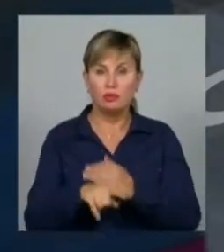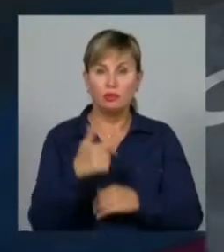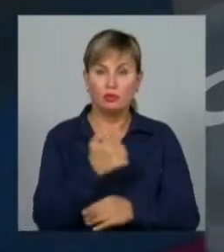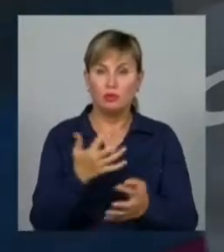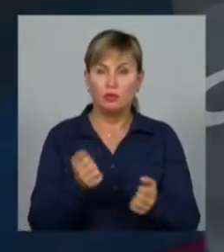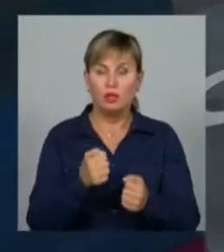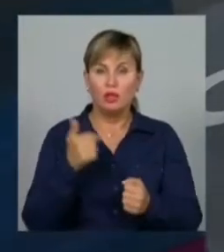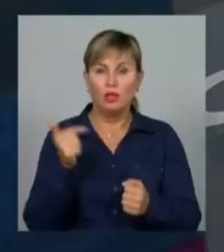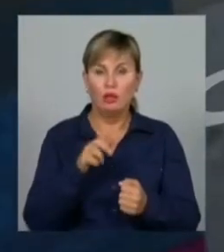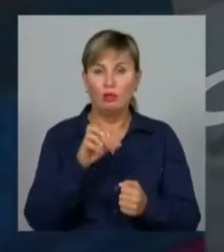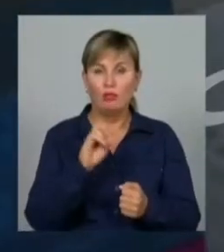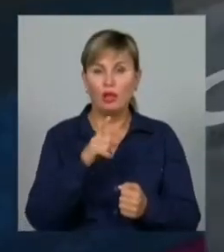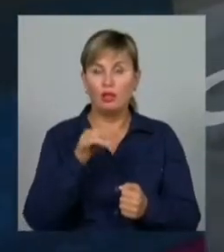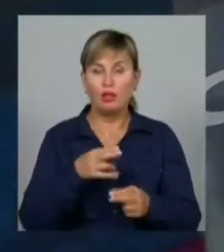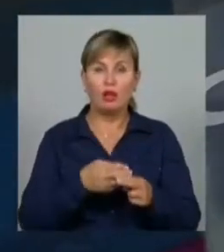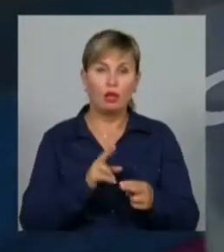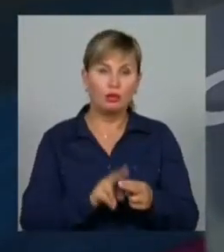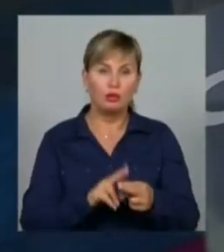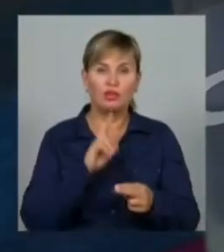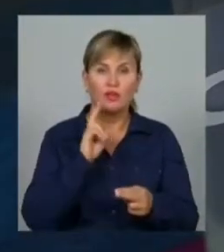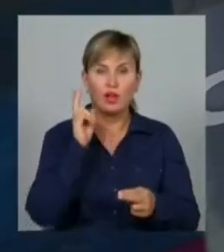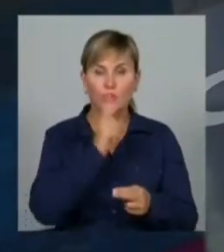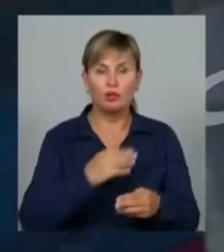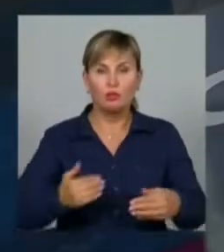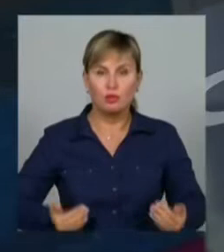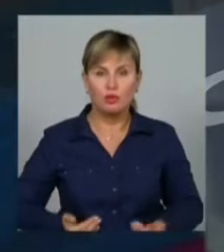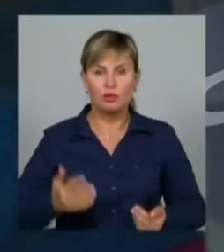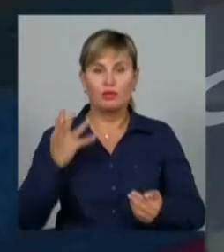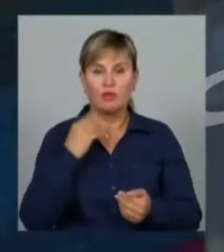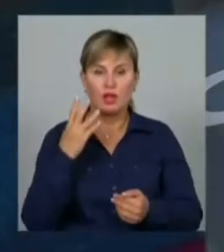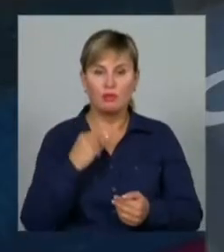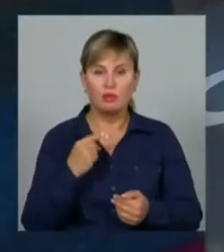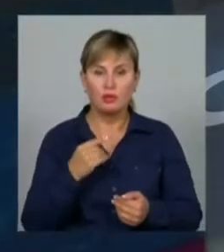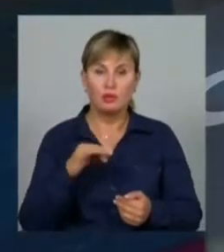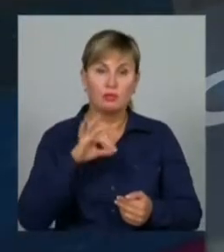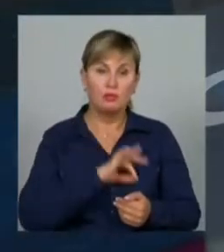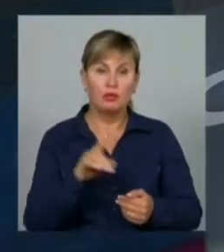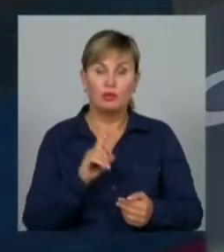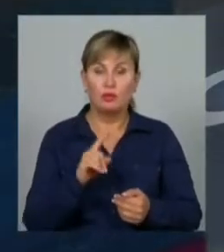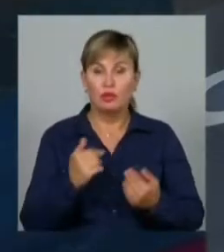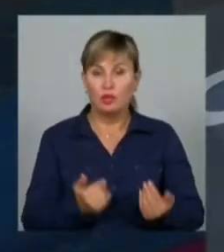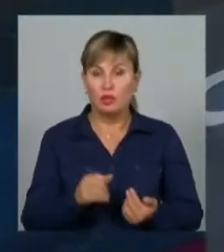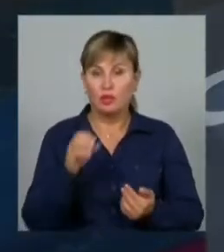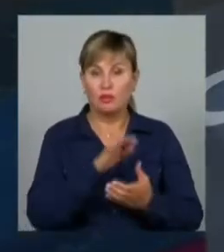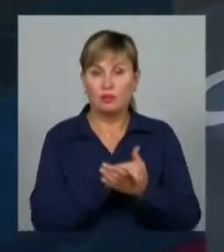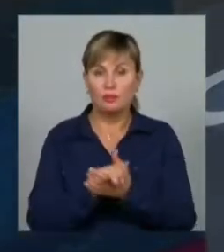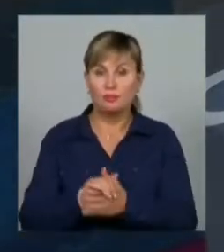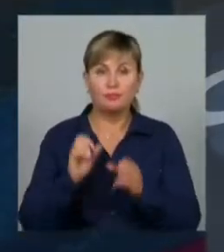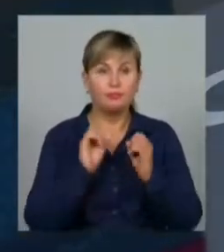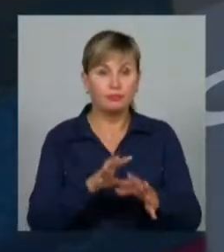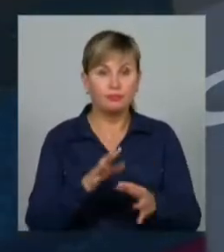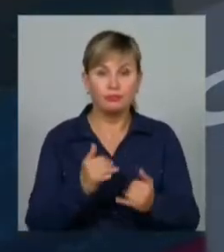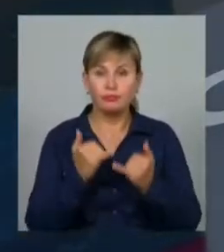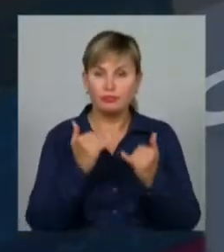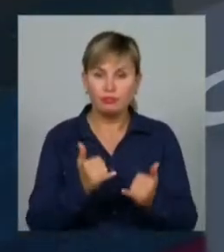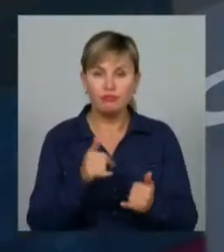получил гражданин бельгии который два года проживает в алматы примечательно то что жители евросоюза отдал свое предпочтение